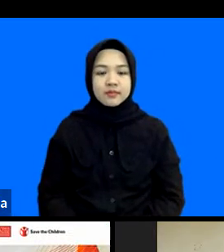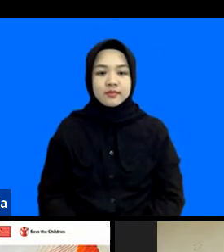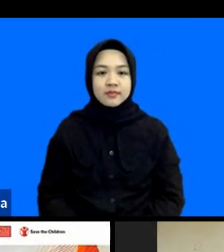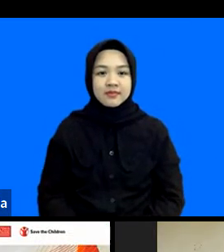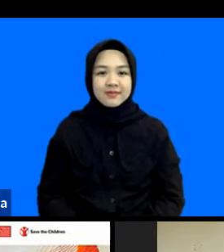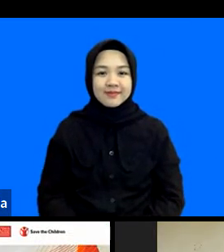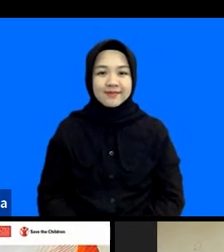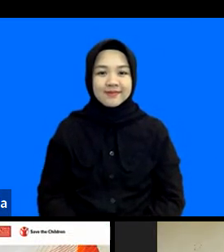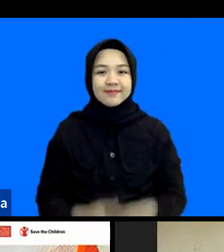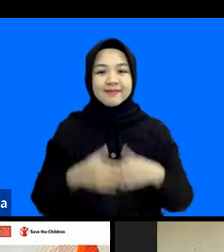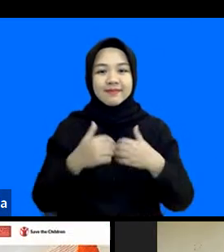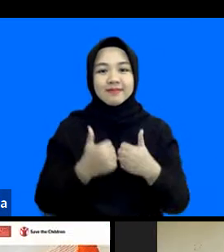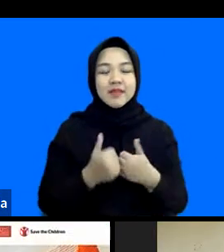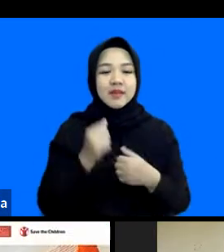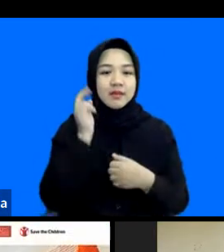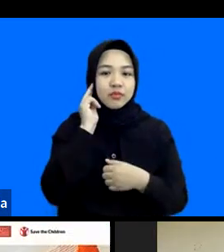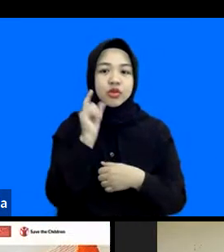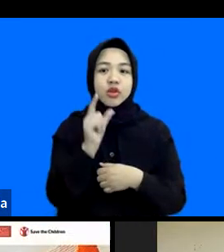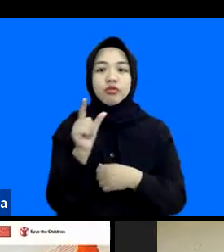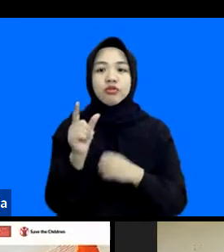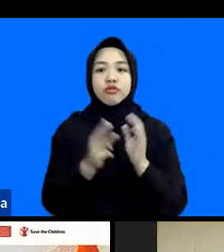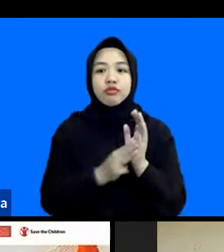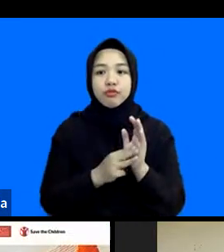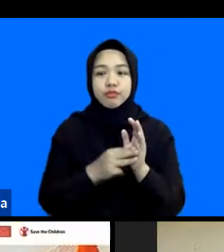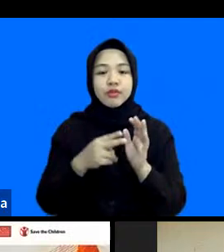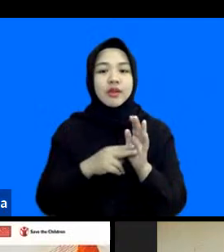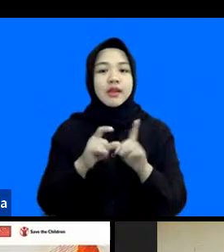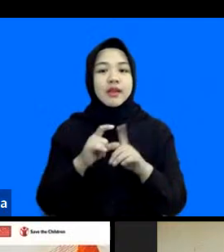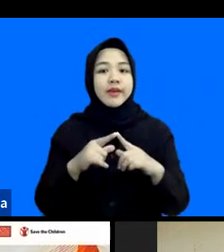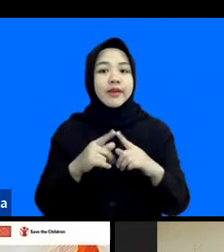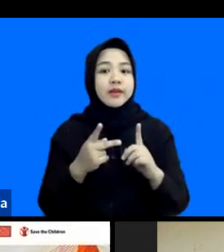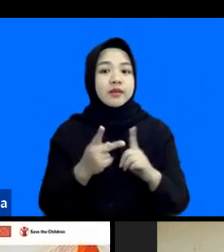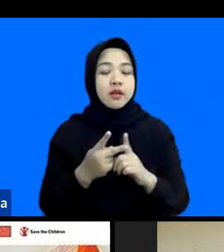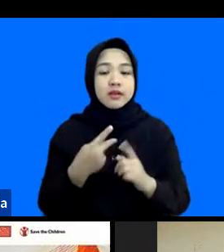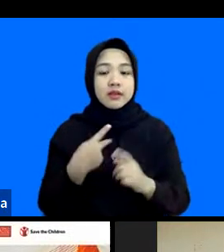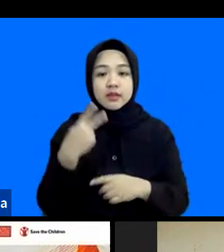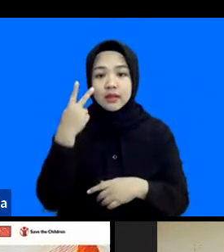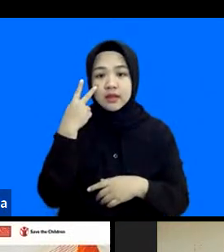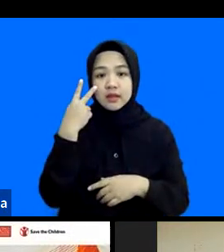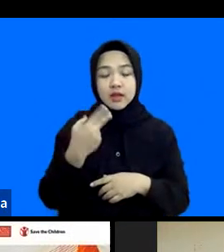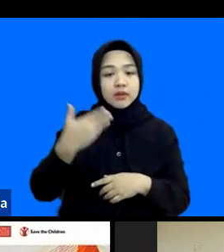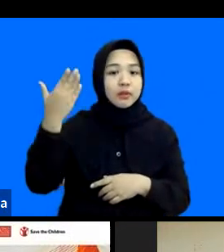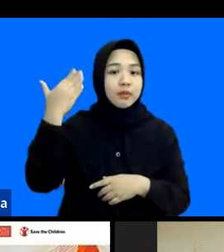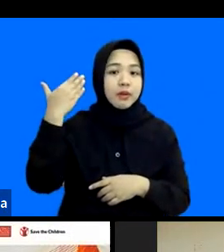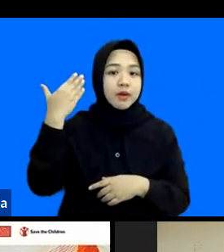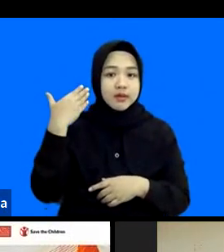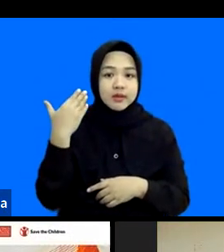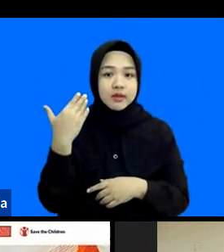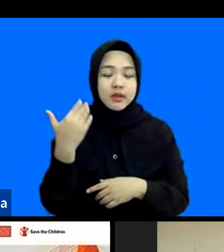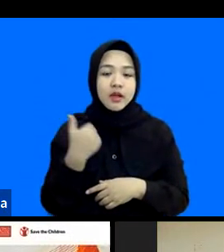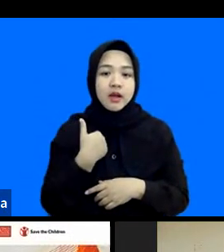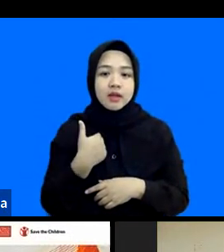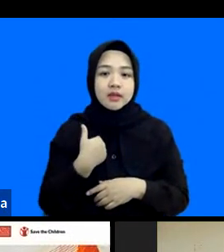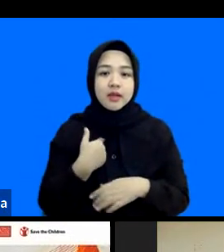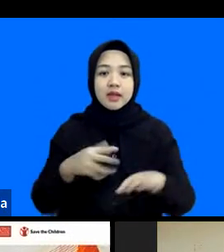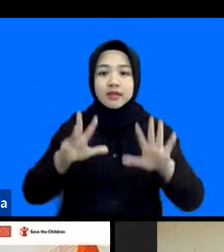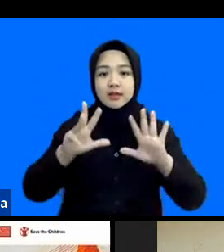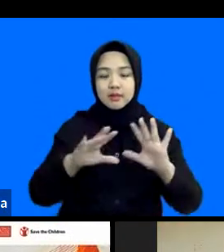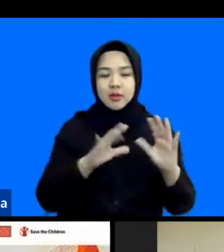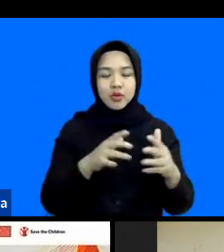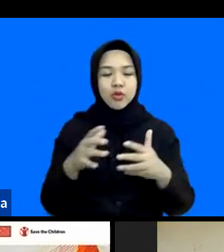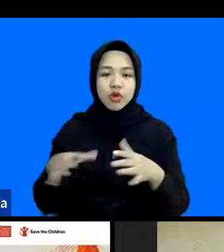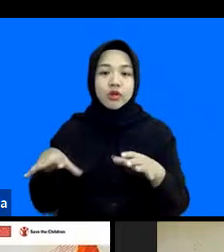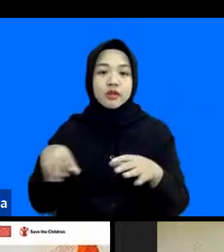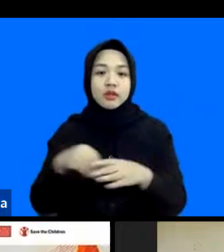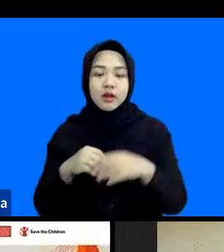Oke, baik Bunda Enda dan juga Bunda Uum. Mungkin kalau misalkan kita lihat kemarin itu kan kita ada 9 kelompok yang tergabung